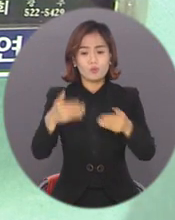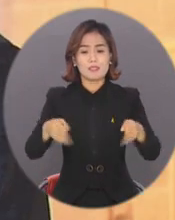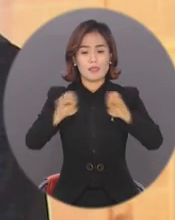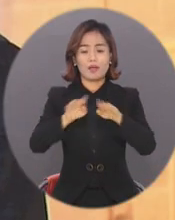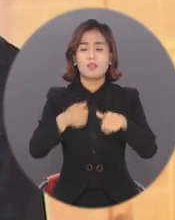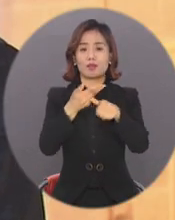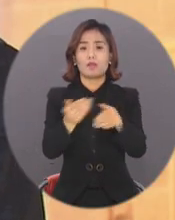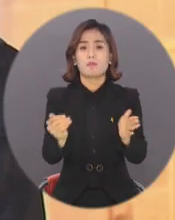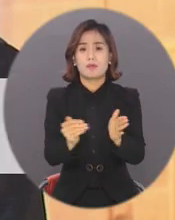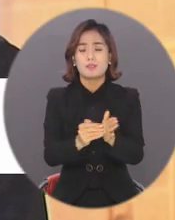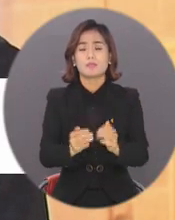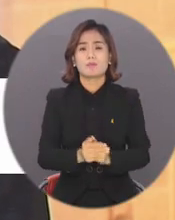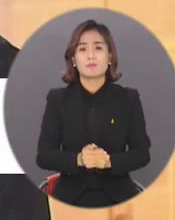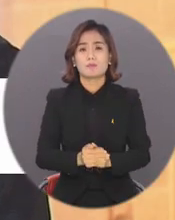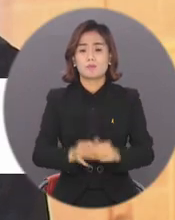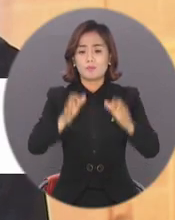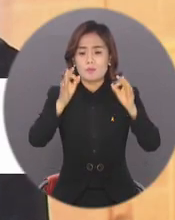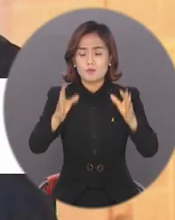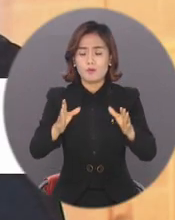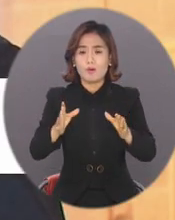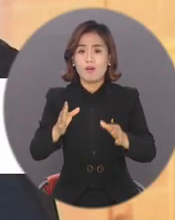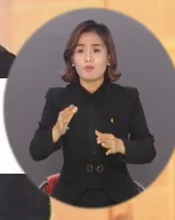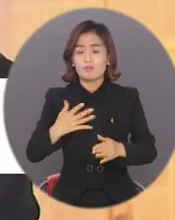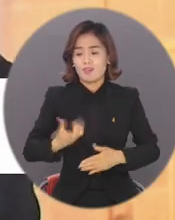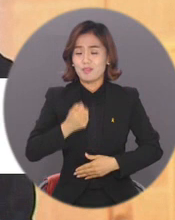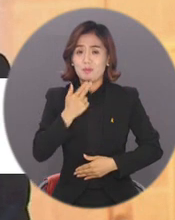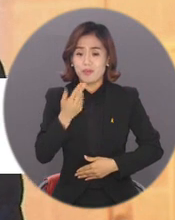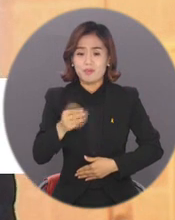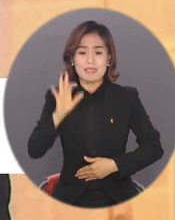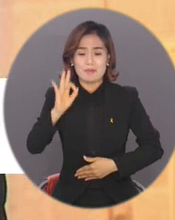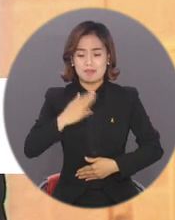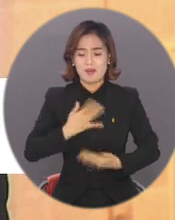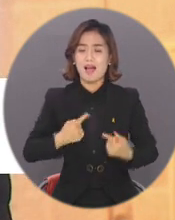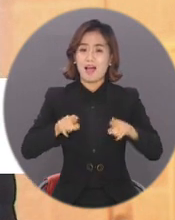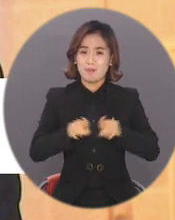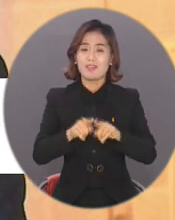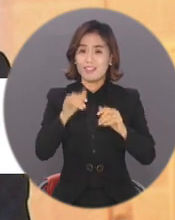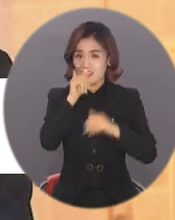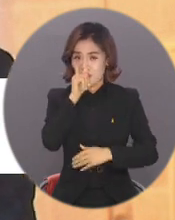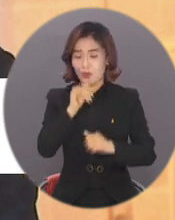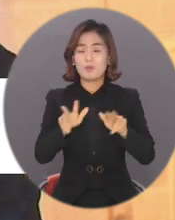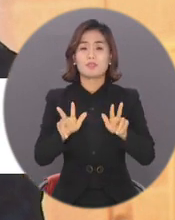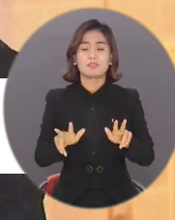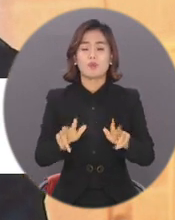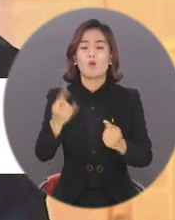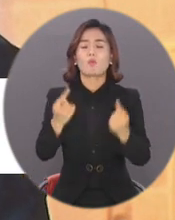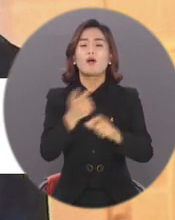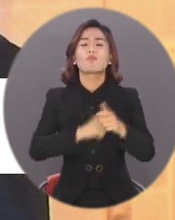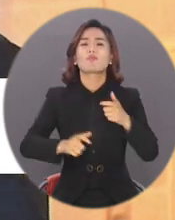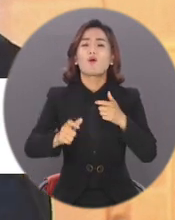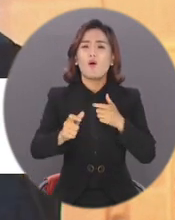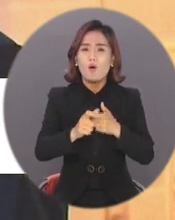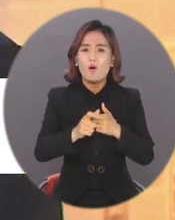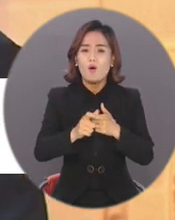전달했습니다. 그동안에 저를 떠났는데 딱 10일간 저하고 포옹을 하고 이제 저보다 더